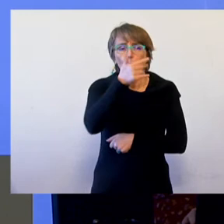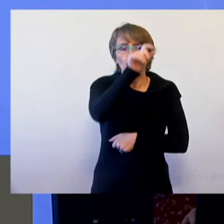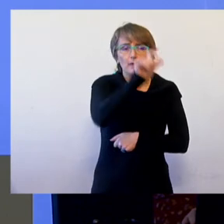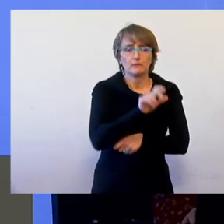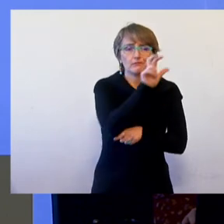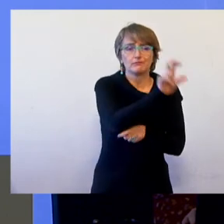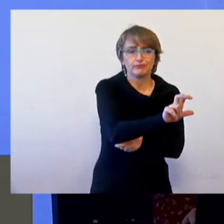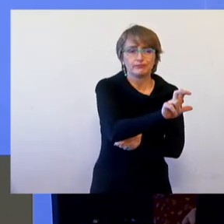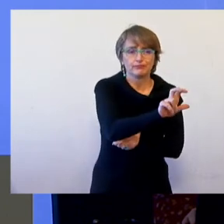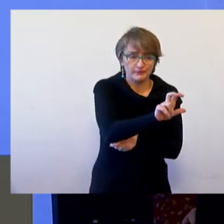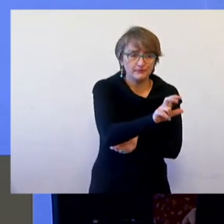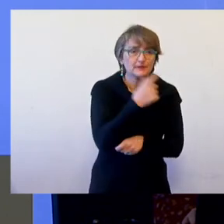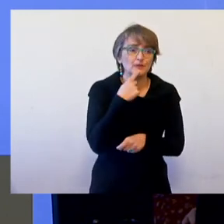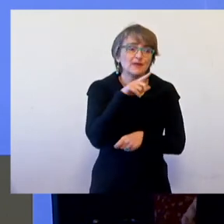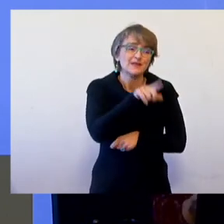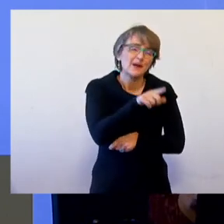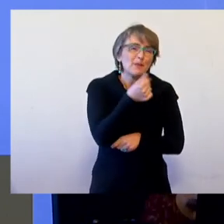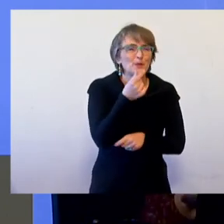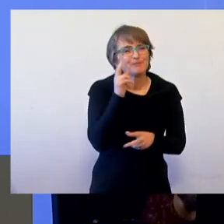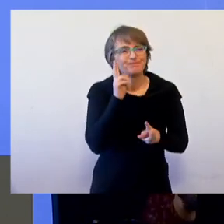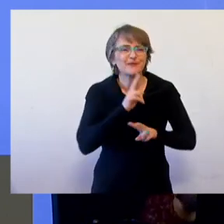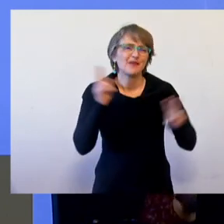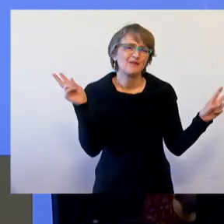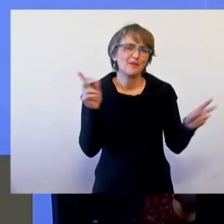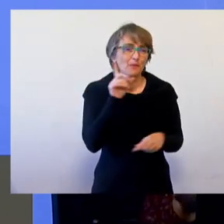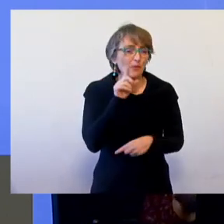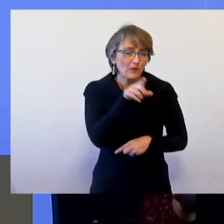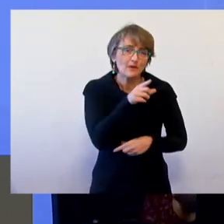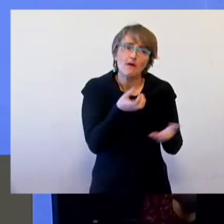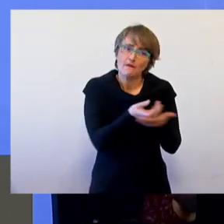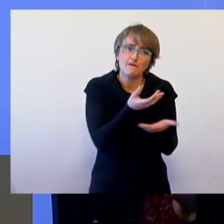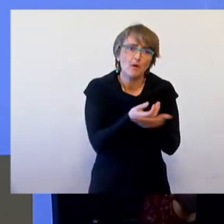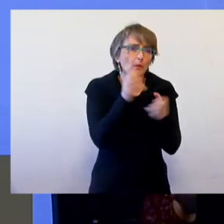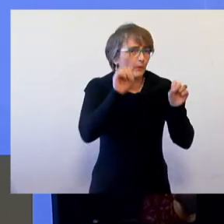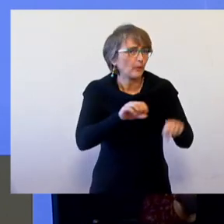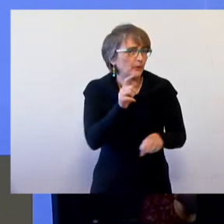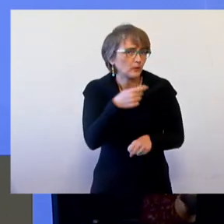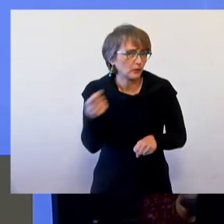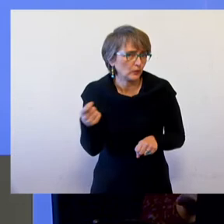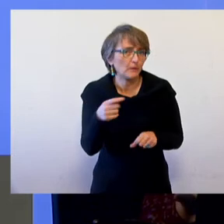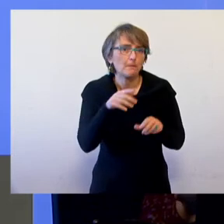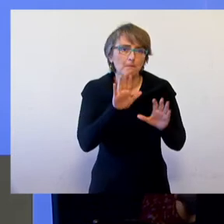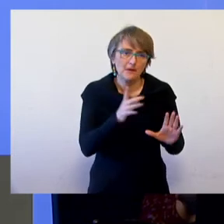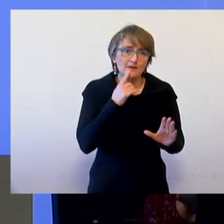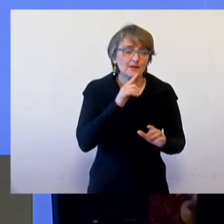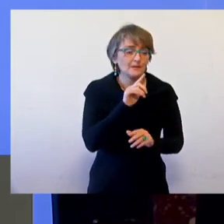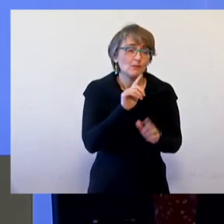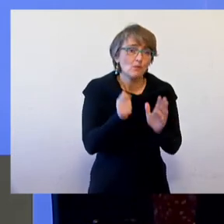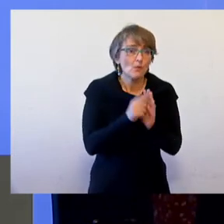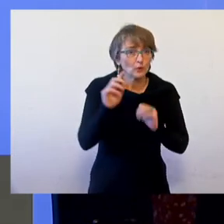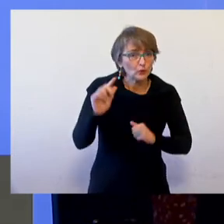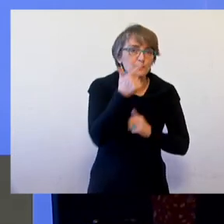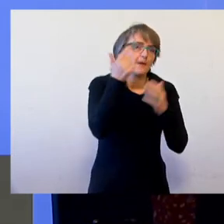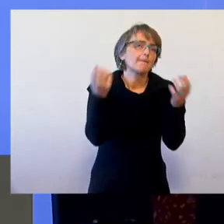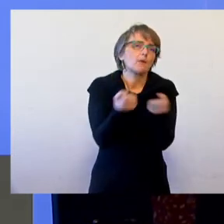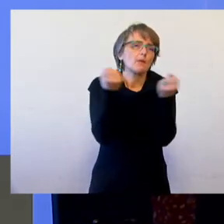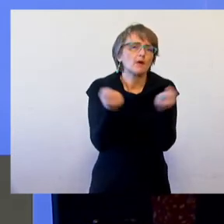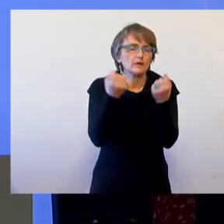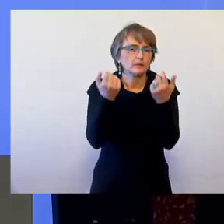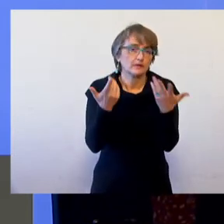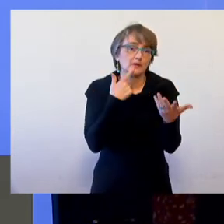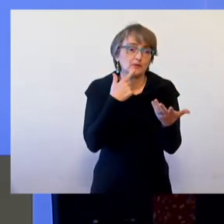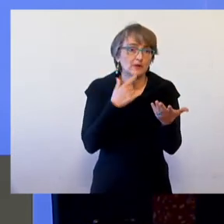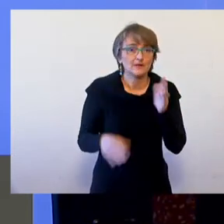faut informer sur la possibilité de laisser procuration, mais ce sera la seconde campagne après la date